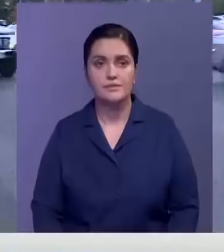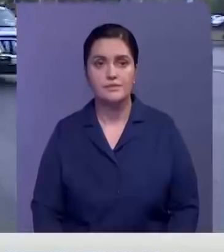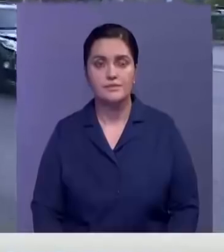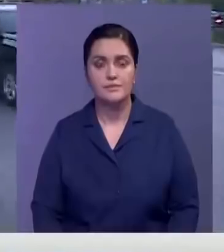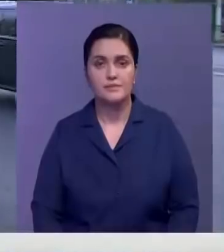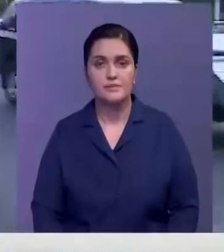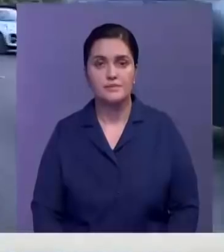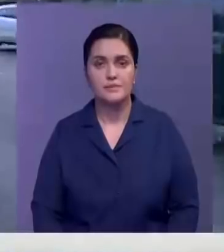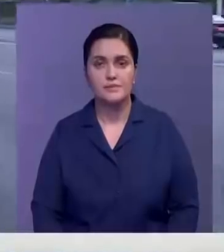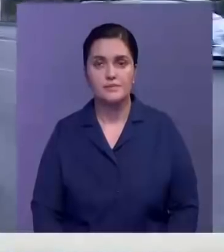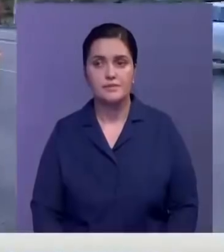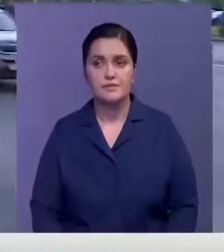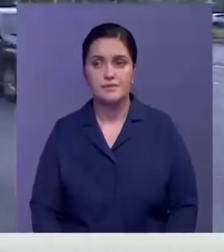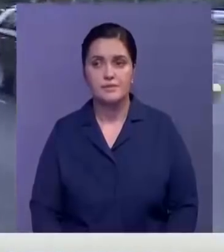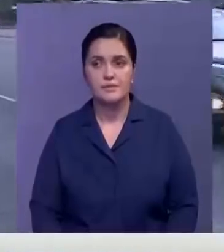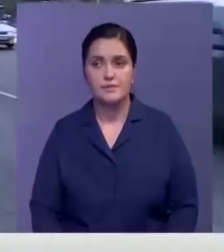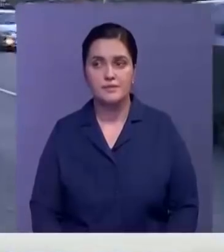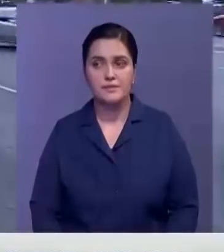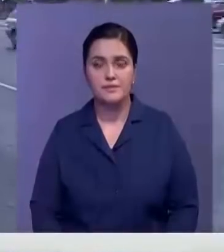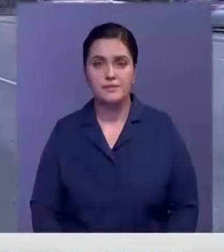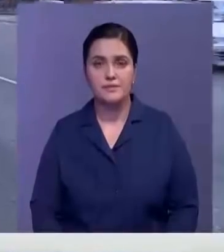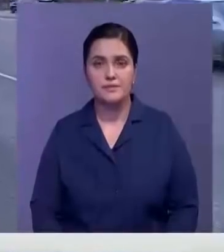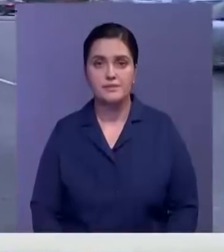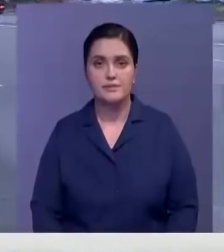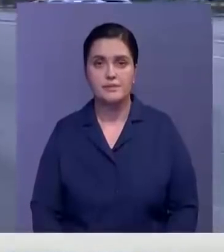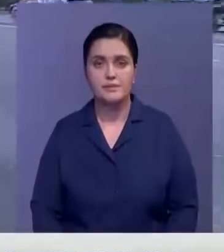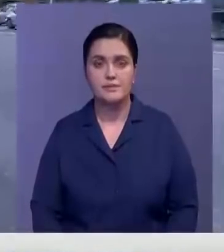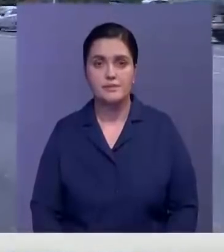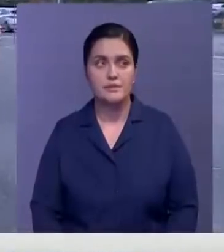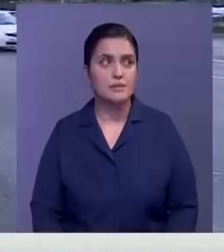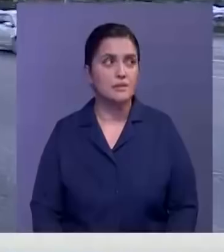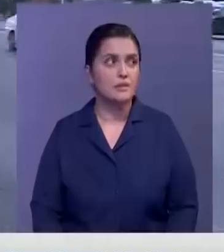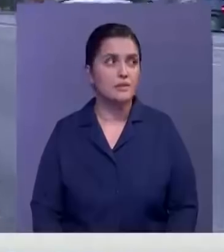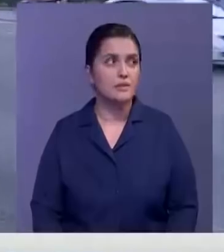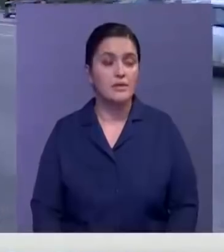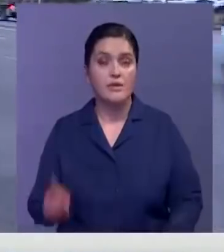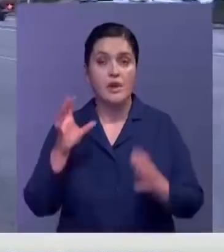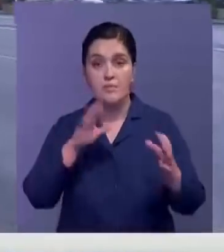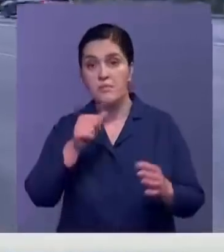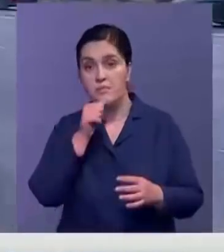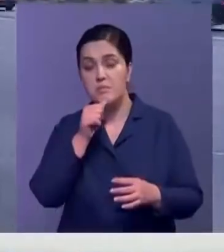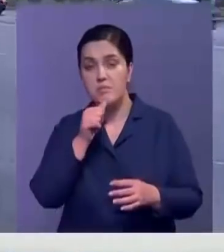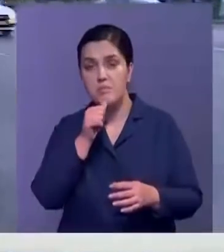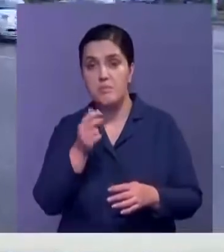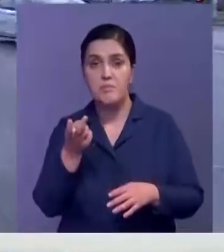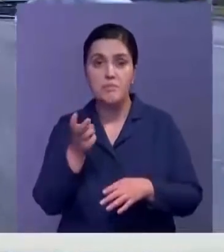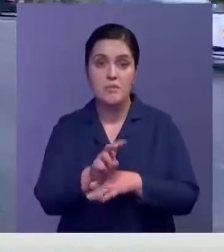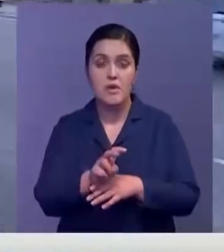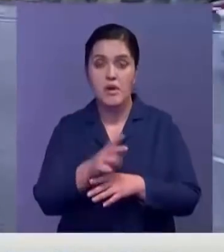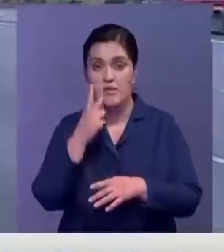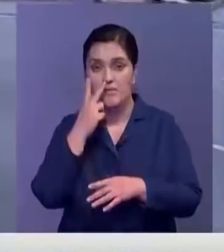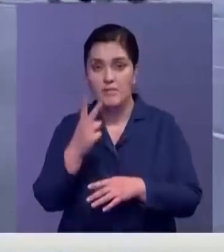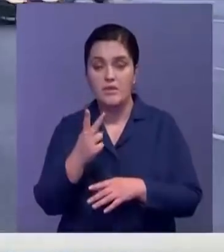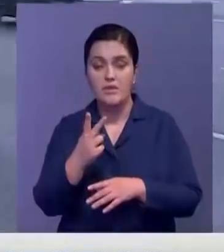нам получилось. Вот едет какой-то автобус, давайте попробуем туда зайти, прокатиться, посмотреть, как обстоят дела в час